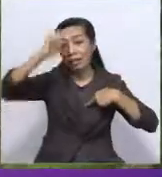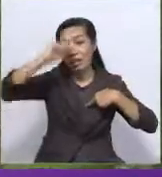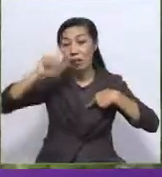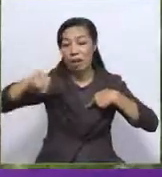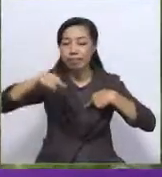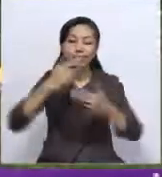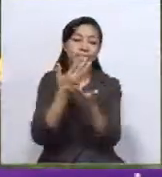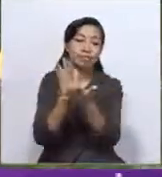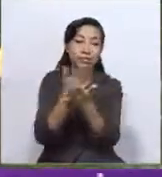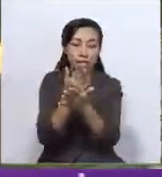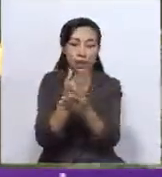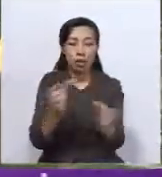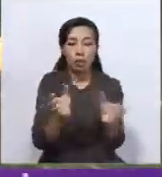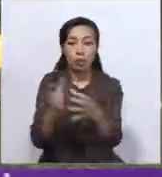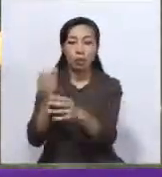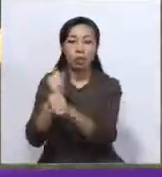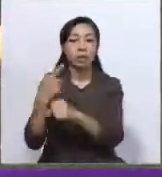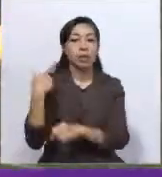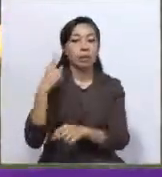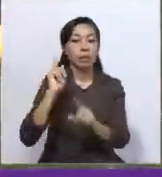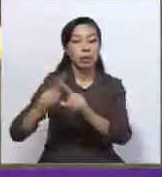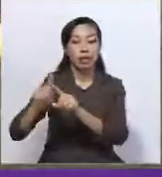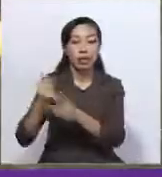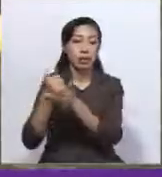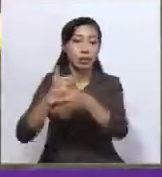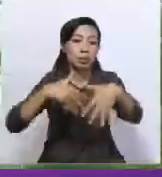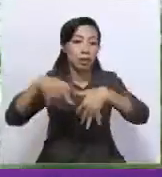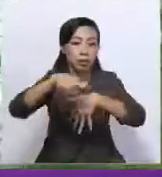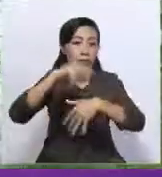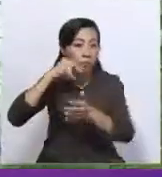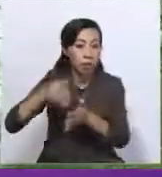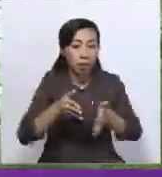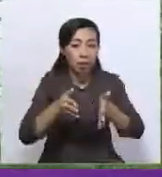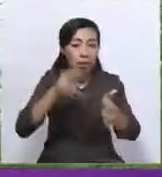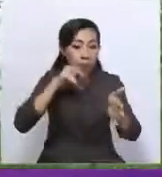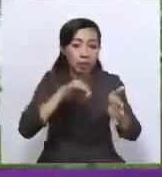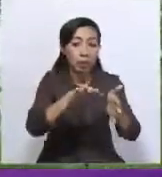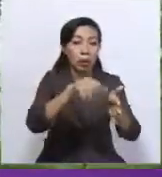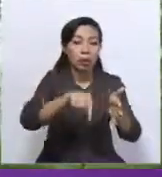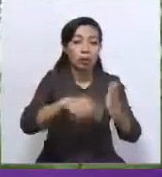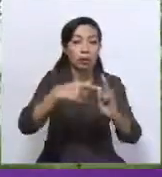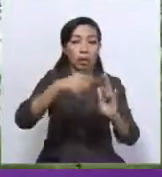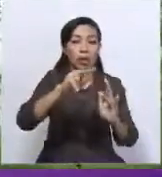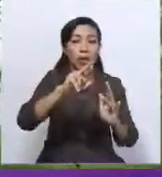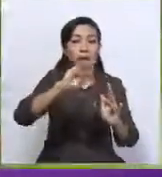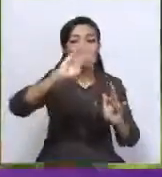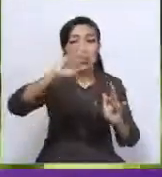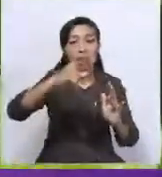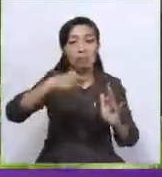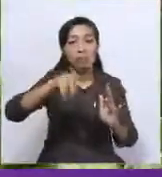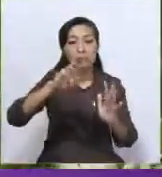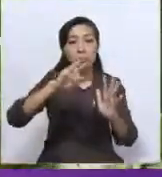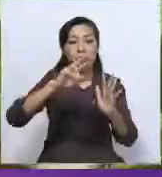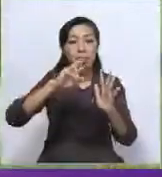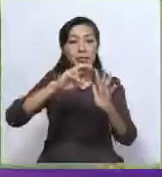จก็ได้แบ่งกำลังกันออกไปทำกิจกรรมบำเพ็ญประโยชน์ปรับปรุงภูมิทัศน์คลองเปรมประชากรอันเป็นการสนองพระราโชบายของส